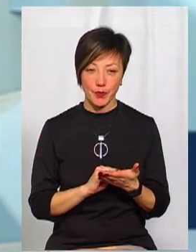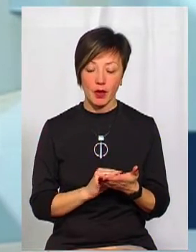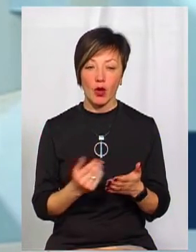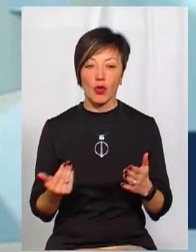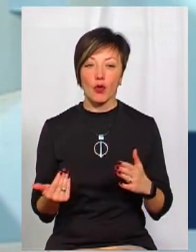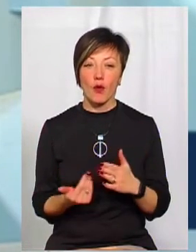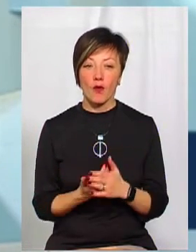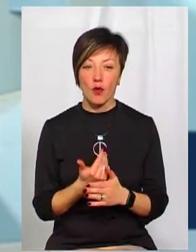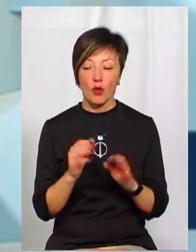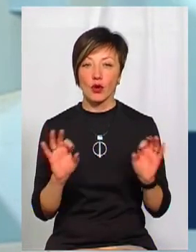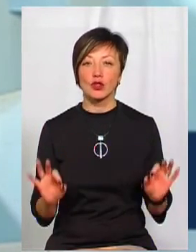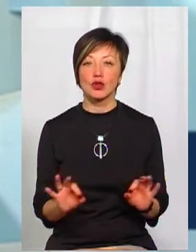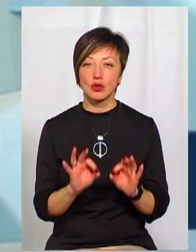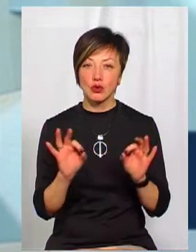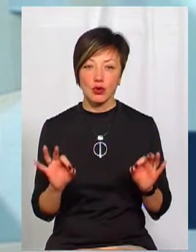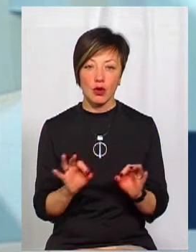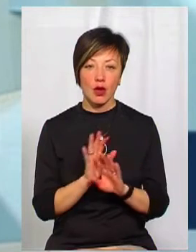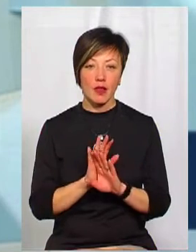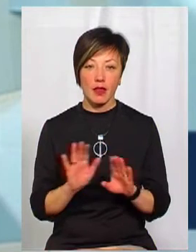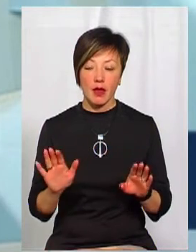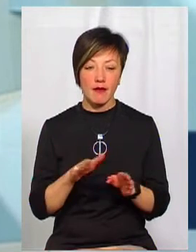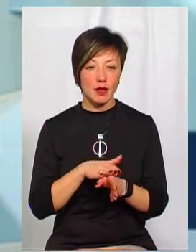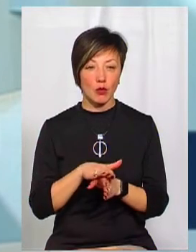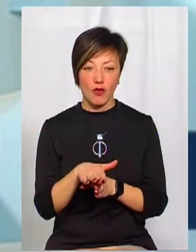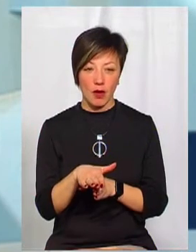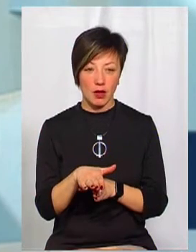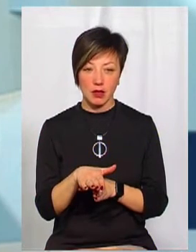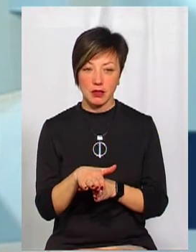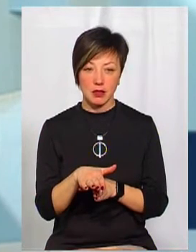повторююсь. Нового нічого не відбувається.